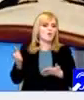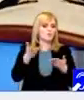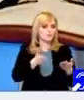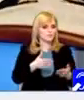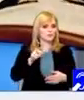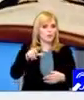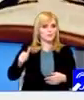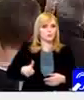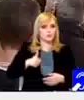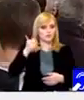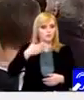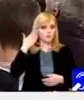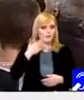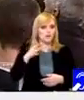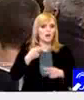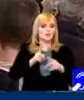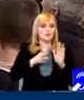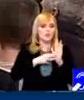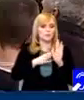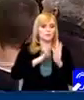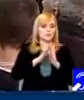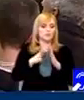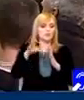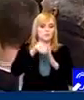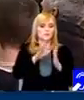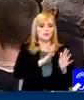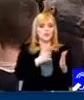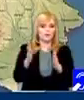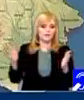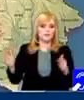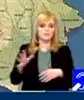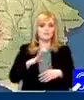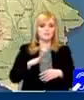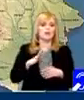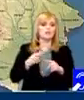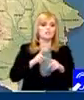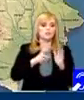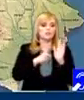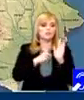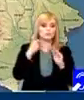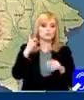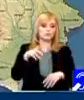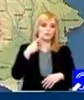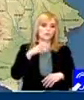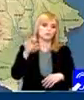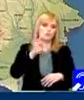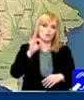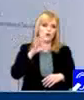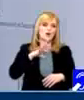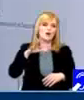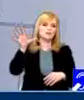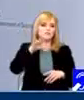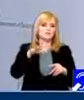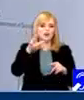din România. Cele 8 lucrări fac parte din colecția 100 de cărți despre Basarabia la 100 de ani de la Unire și scot în evidență